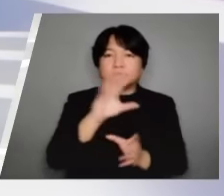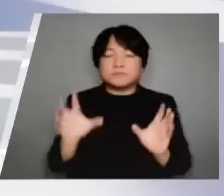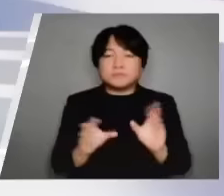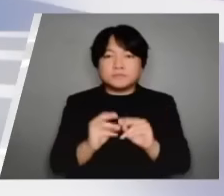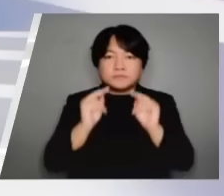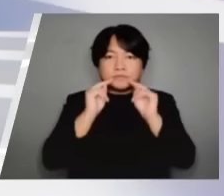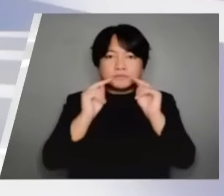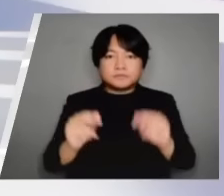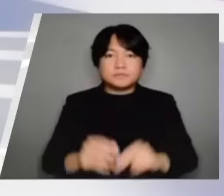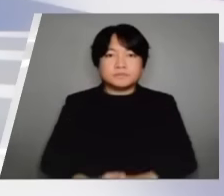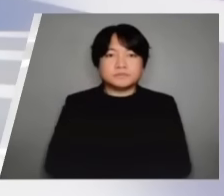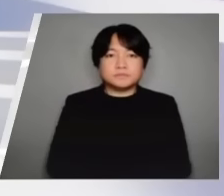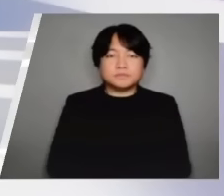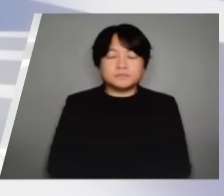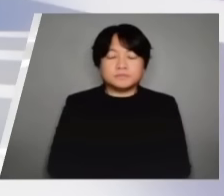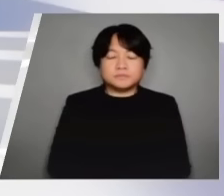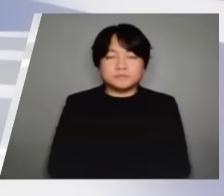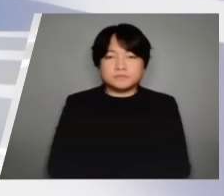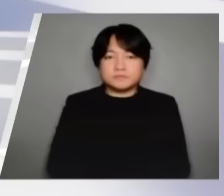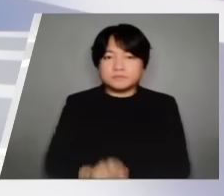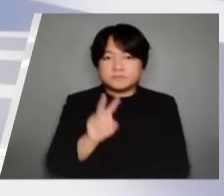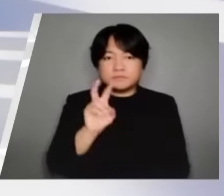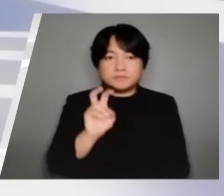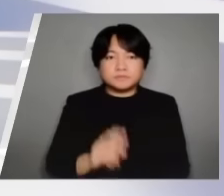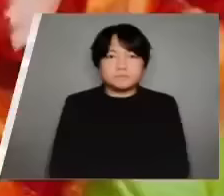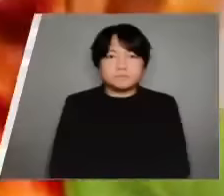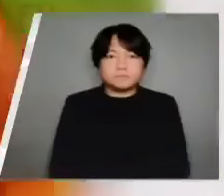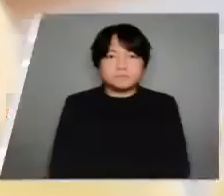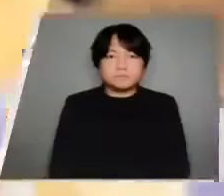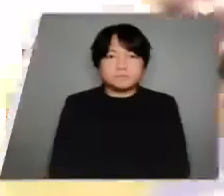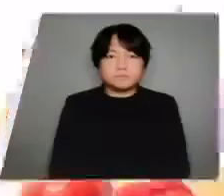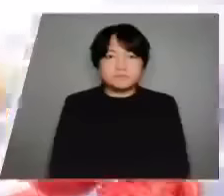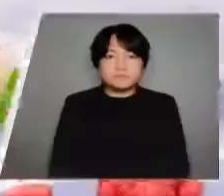marisol abd rahman ang inyong saksi